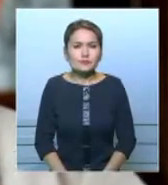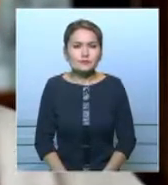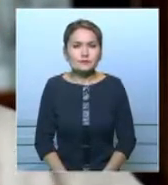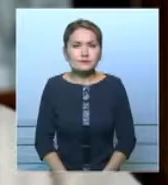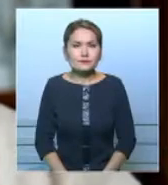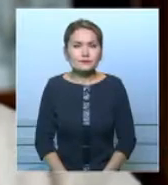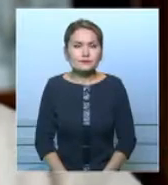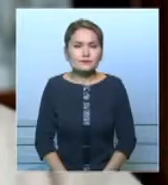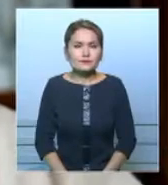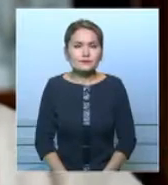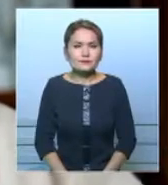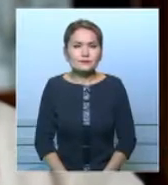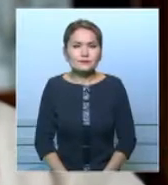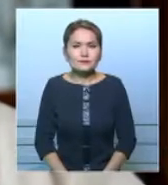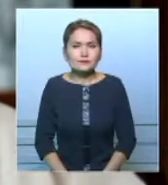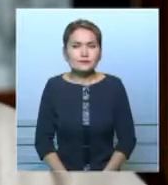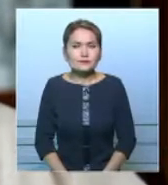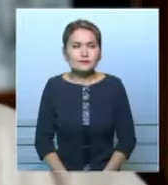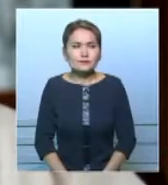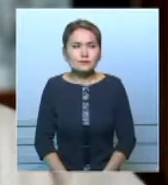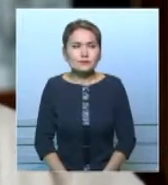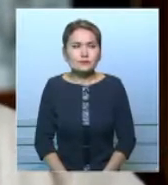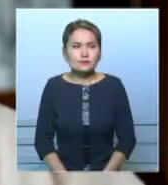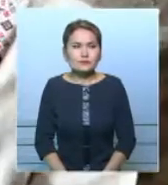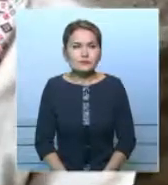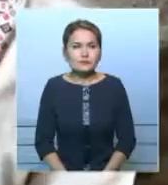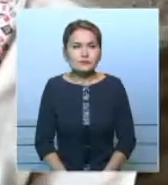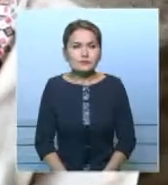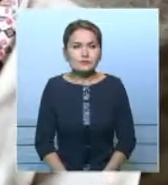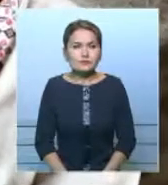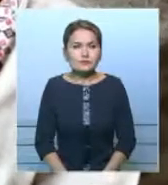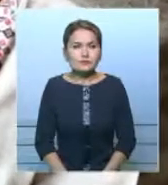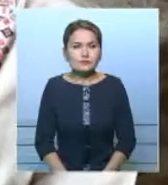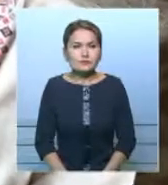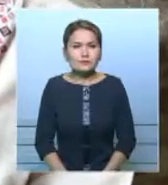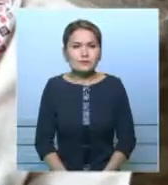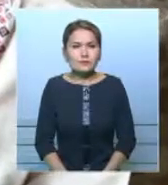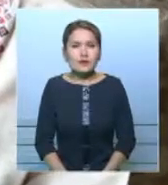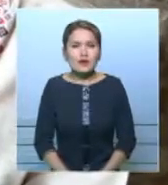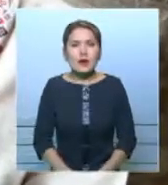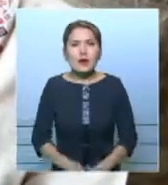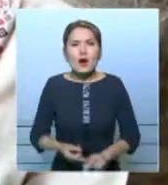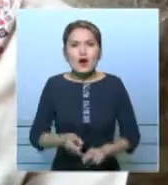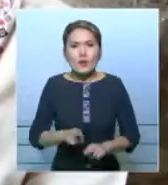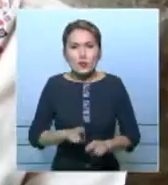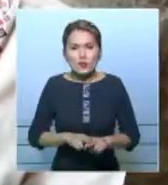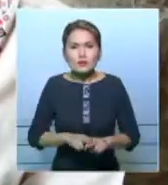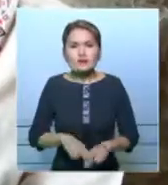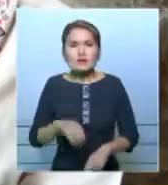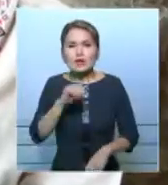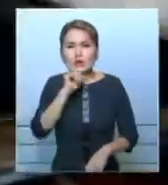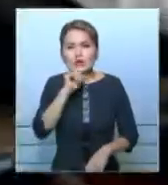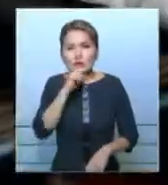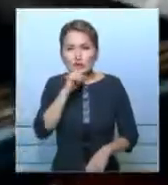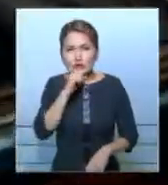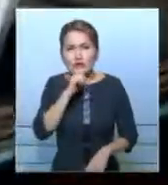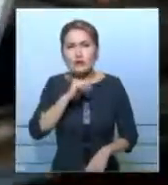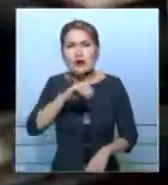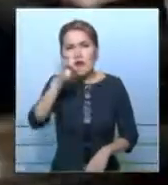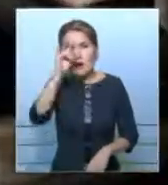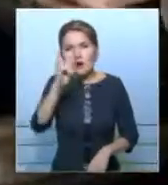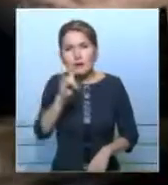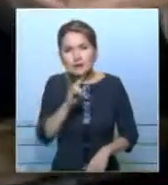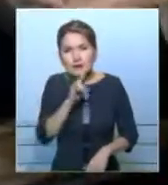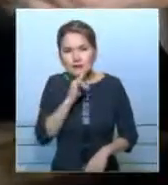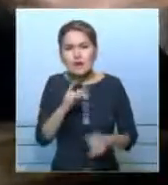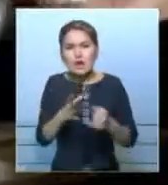И целине, и о людях, и о тех же казахах. Василий Сыроватка біздің елден алған әсерін осылай еске алады.